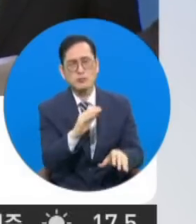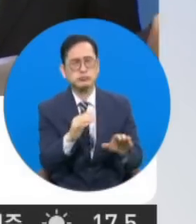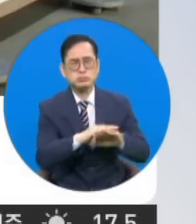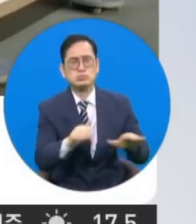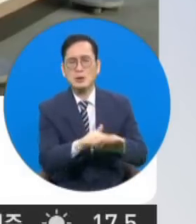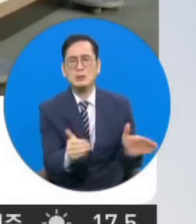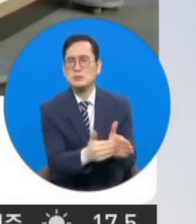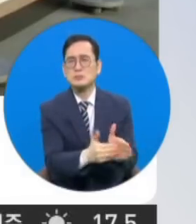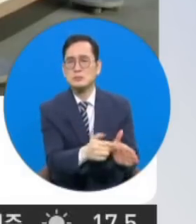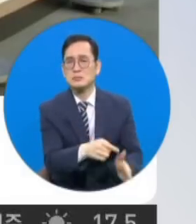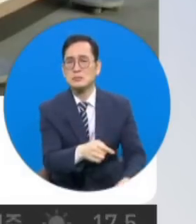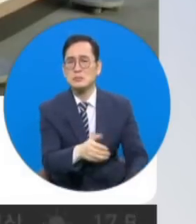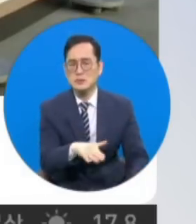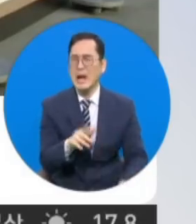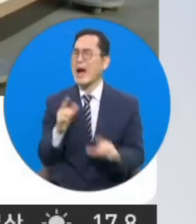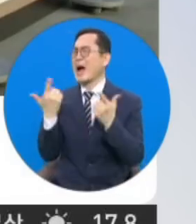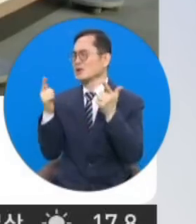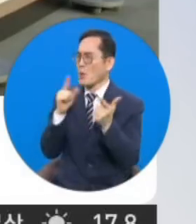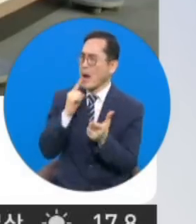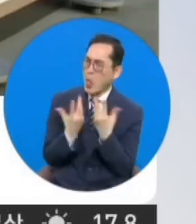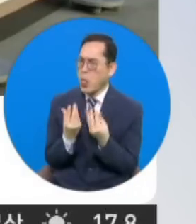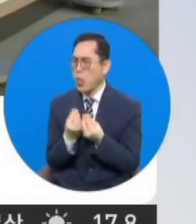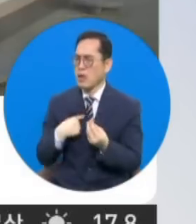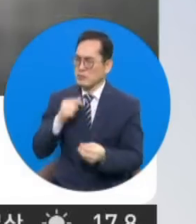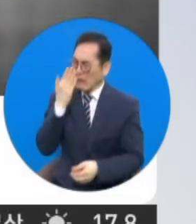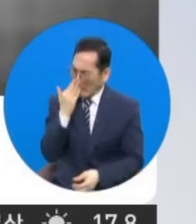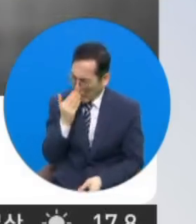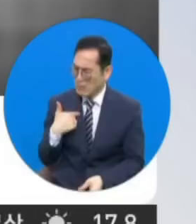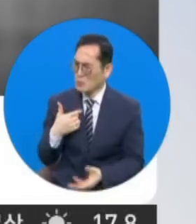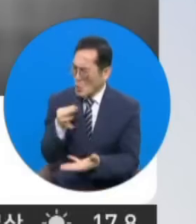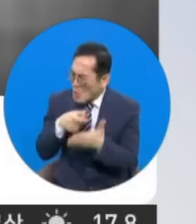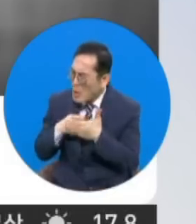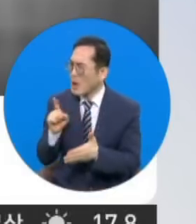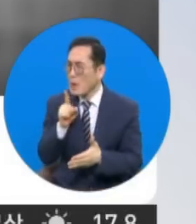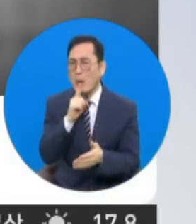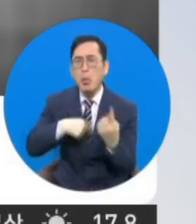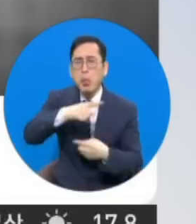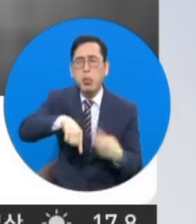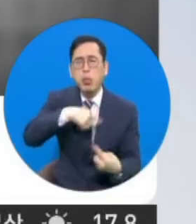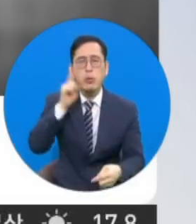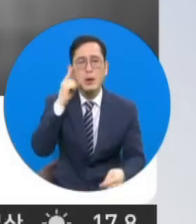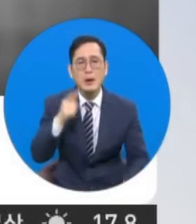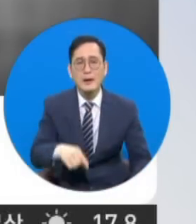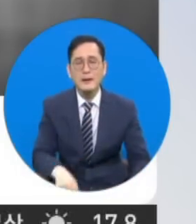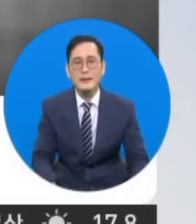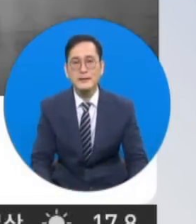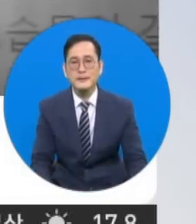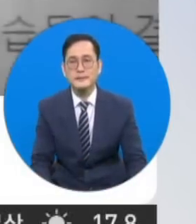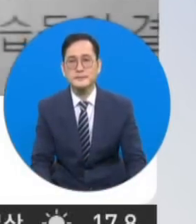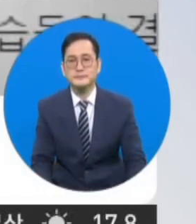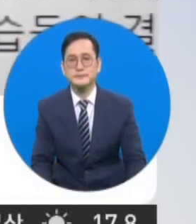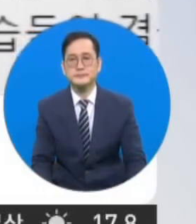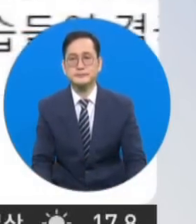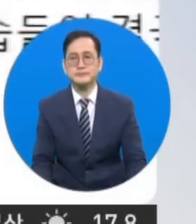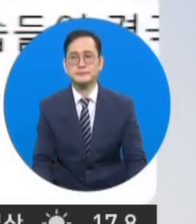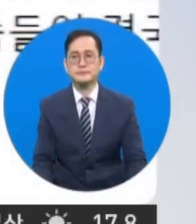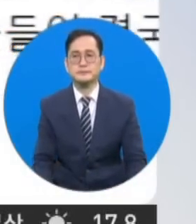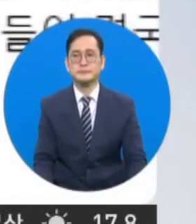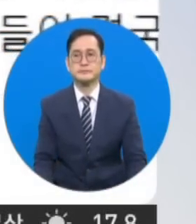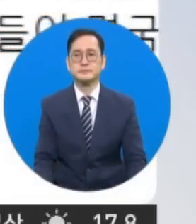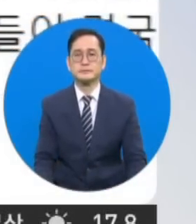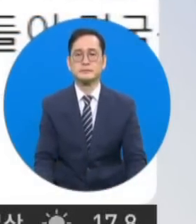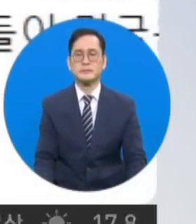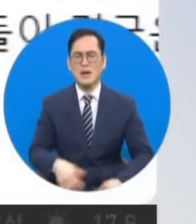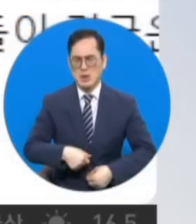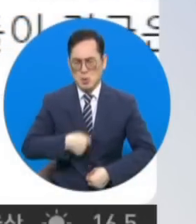전에 다른 사람 얘기도 나오는지 저는 잘 모르겠어요 이제는 이제는 좀 모두 좀 솔직해졌으면 좋겠어요 솔직한 가운데 잘못한